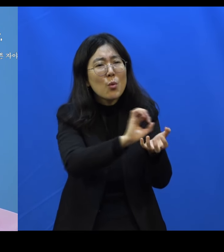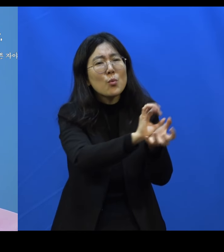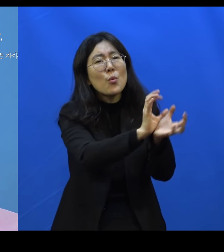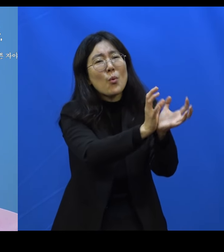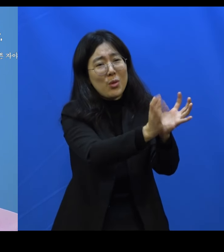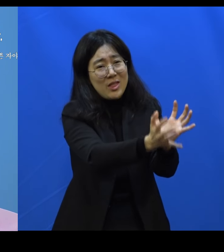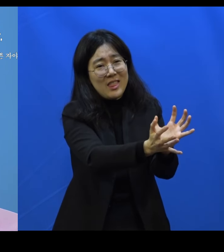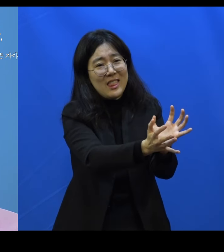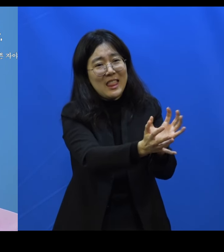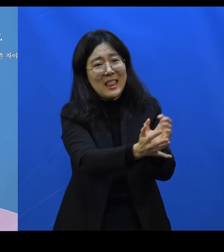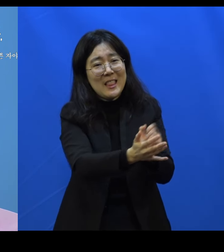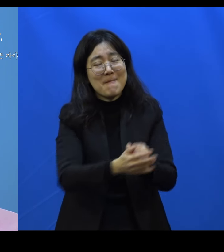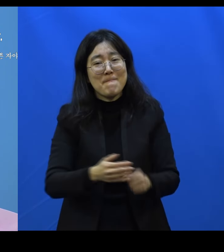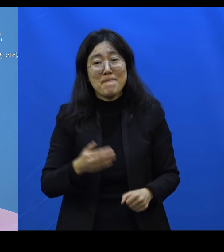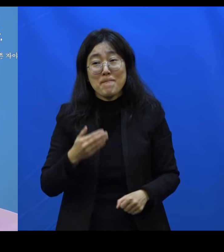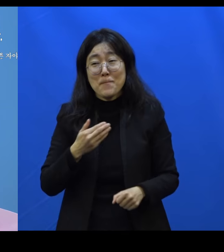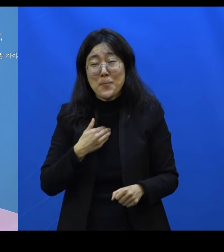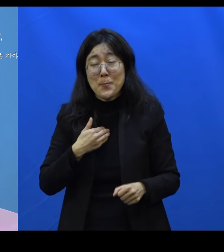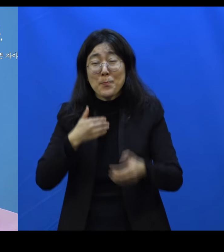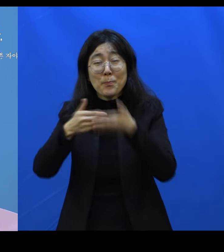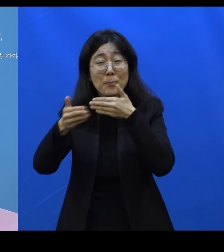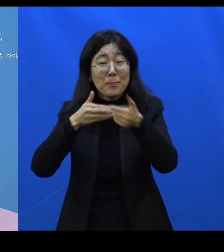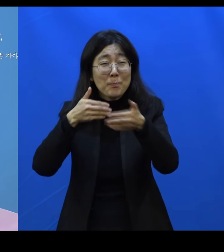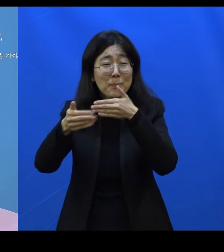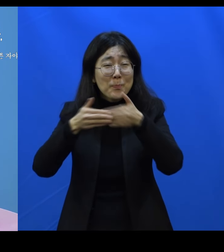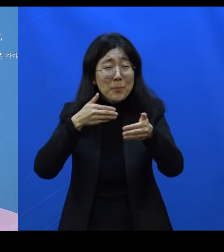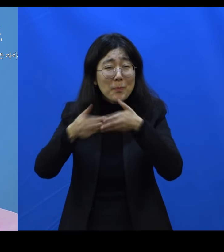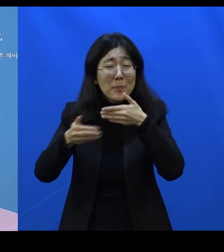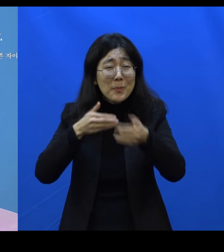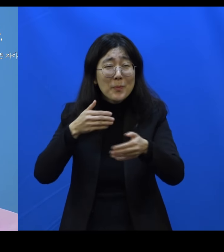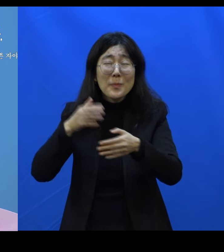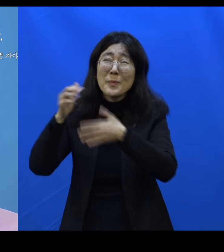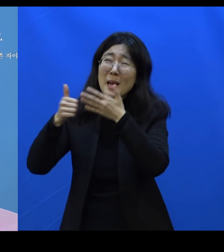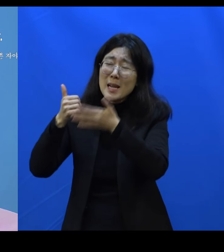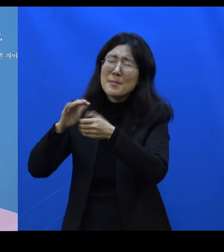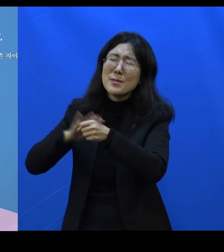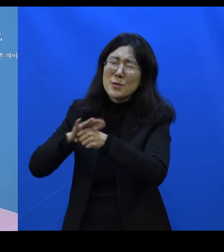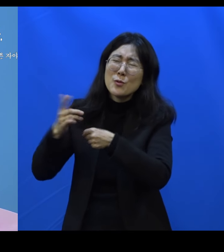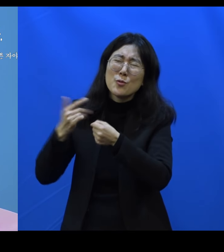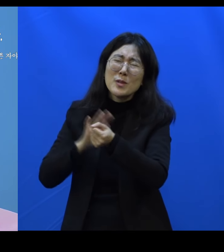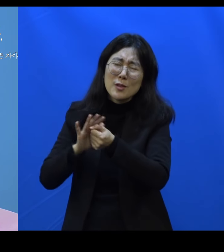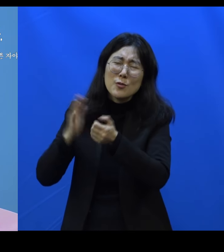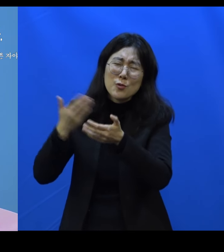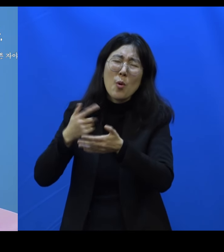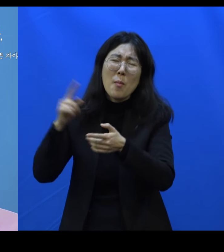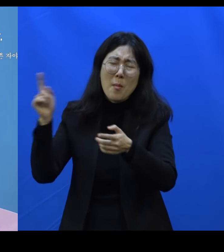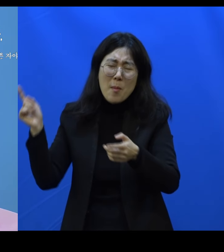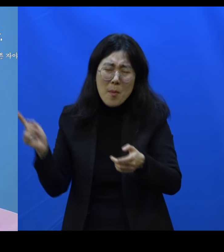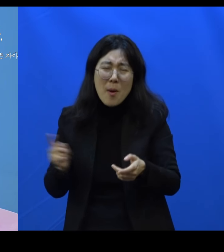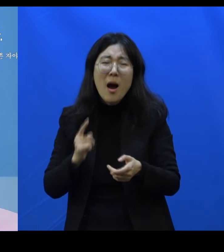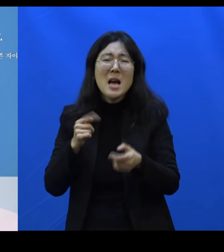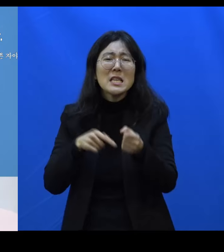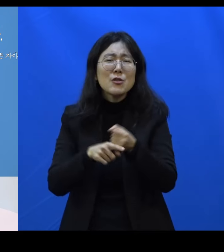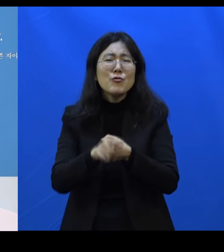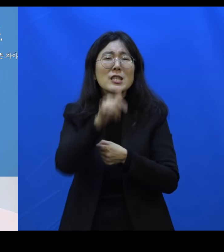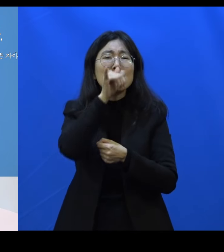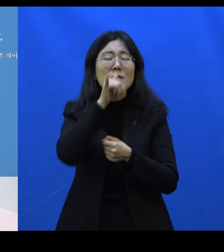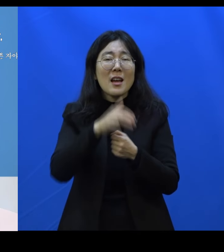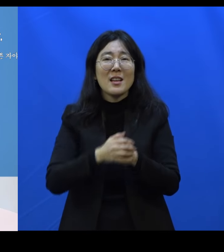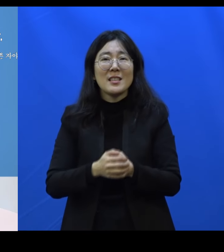그동안 많은 일들이 있었는데 그 일은 바로 이거를 위하여. 그 13절에 보면 무화과 나무에는 푸른